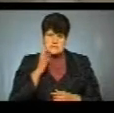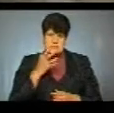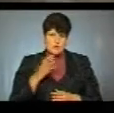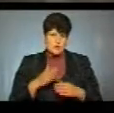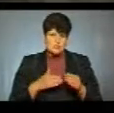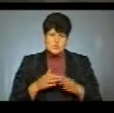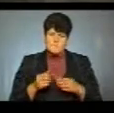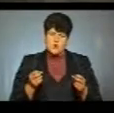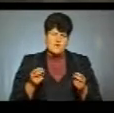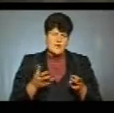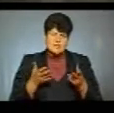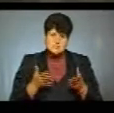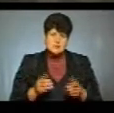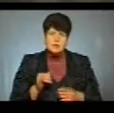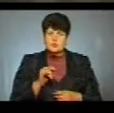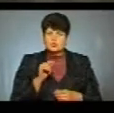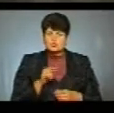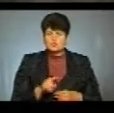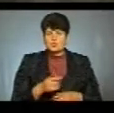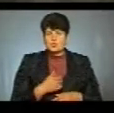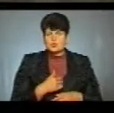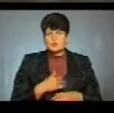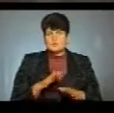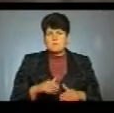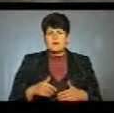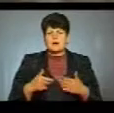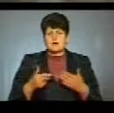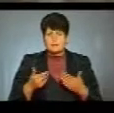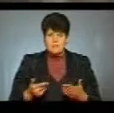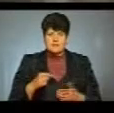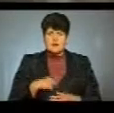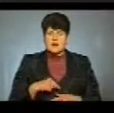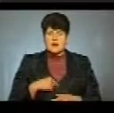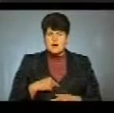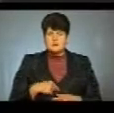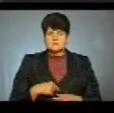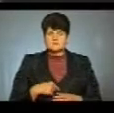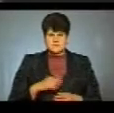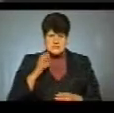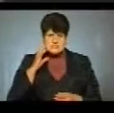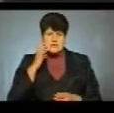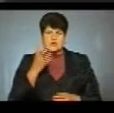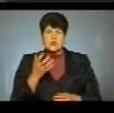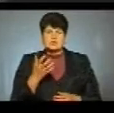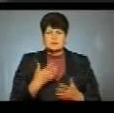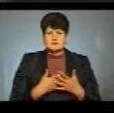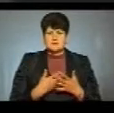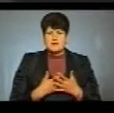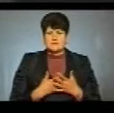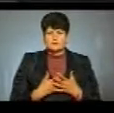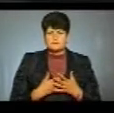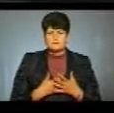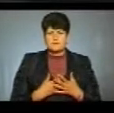професія, і тому тут хотілося передати, можливо, такий характер, трошки якийсь такий, якась серйозність така, напевно, передається в